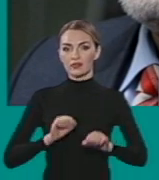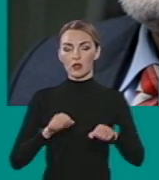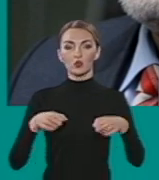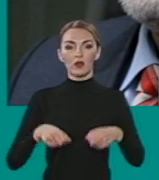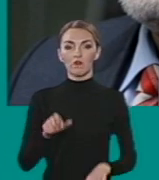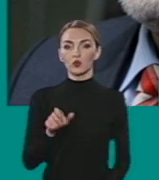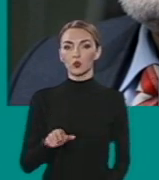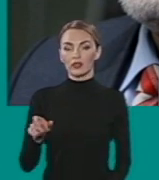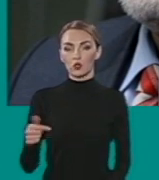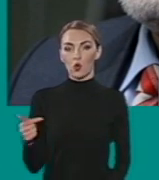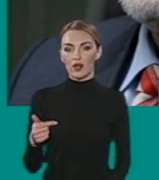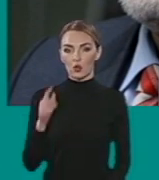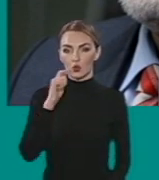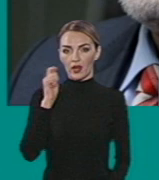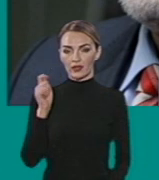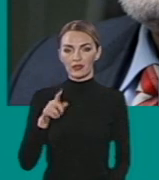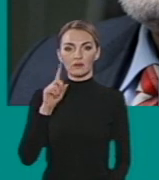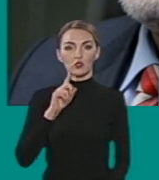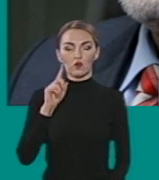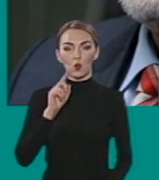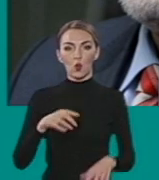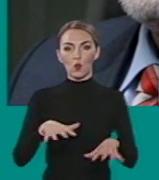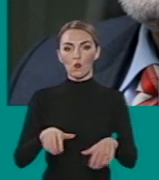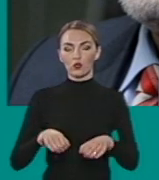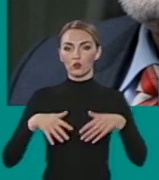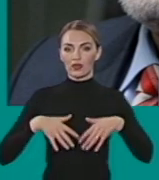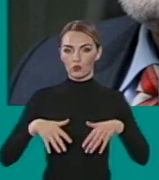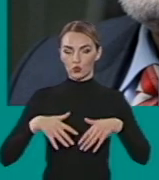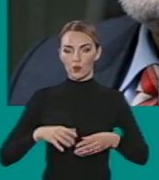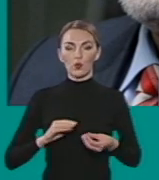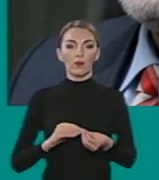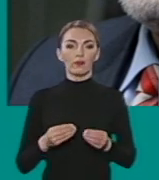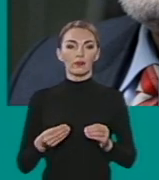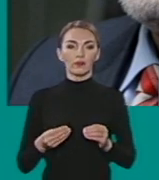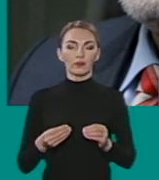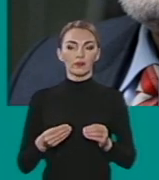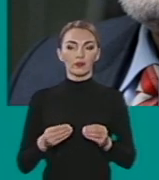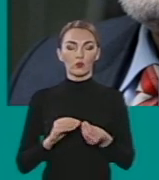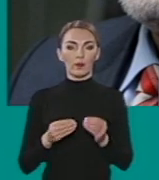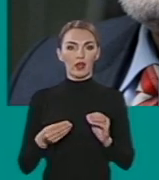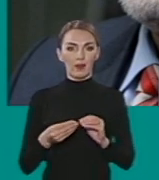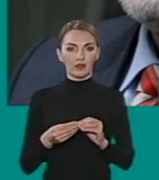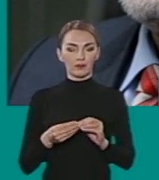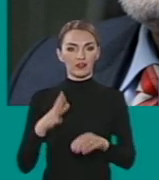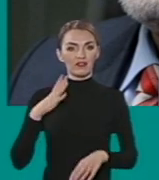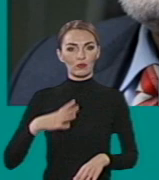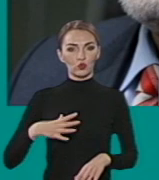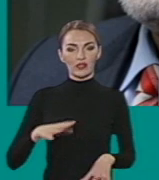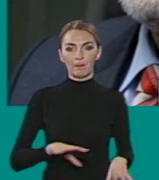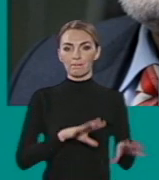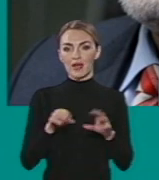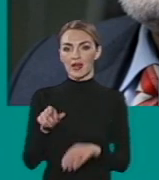прав людини, громадян України, тимчасово окупованому Криму, проблеми вимушених